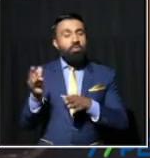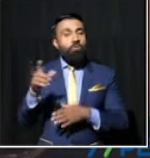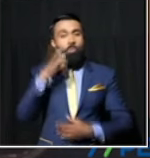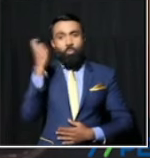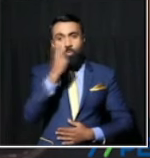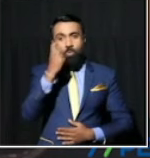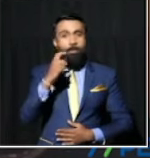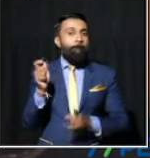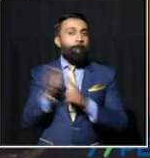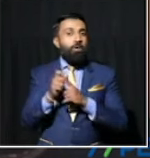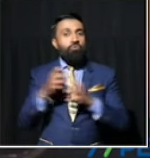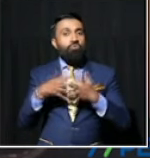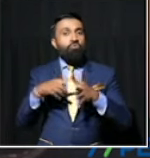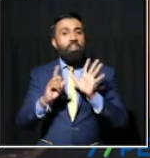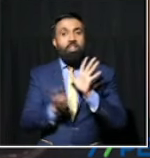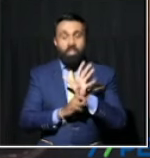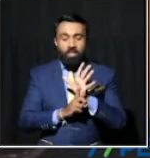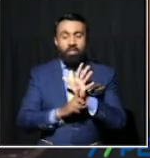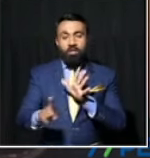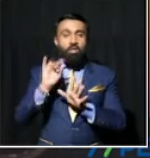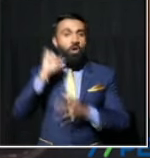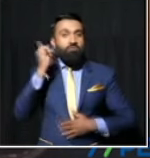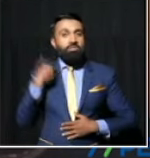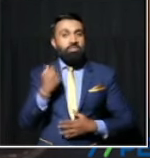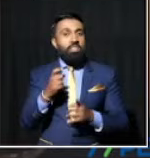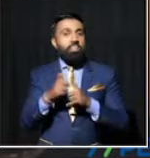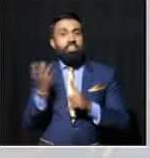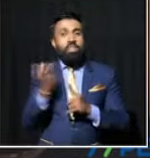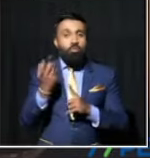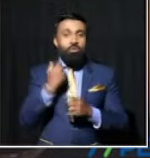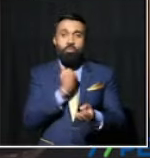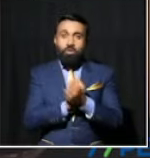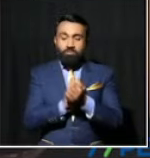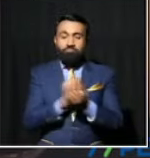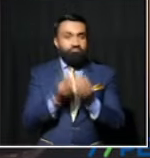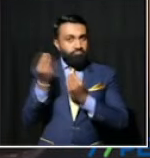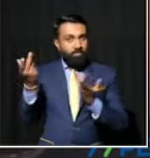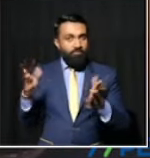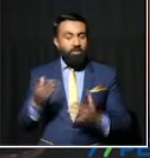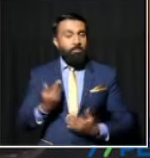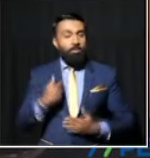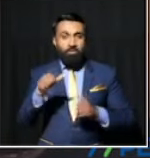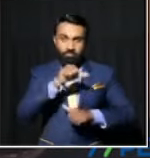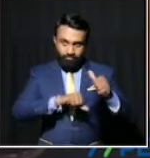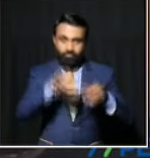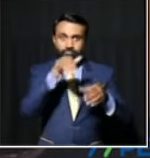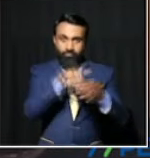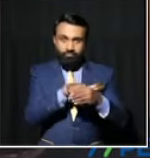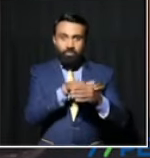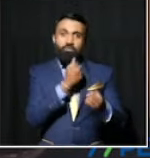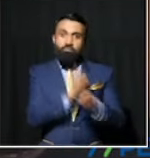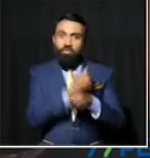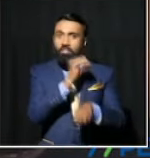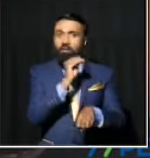වලාන මර්ධනාංශයේ නිලධාරීන් විසින් අත්අඩංගුවට ගෙන දමුල්ල පොලිසියට බාර දී තිබෙනවා. මගේ ආයතනයක් ඇතුලේ තිබිලා වාහනයක්